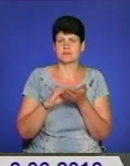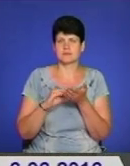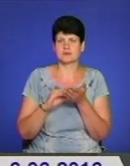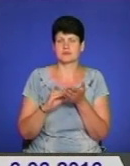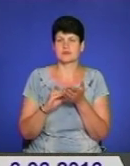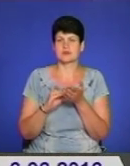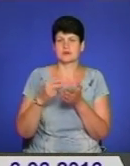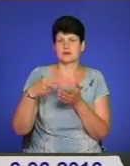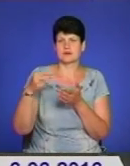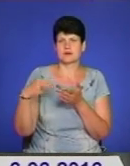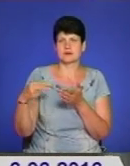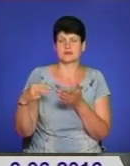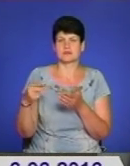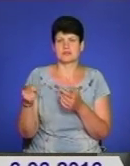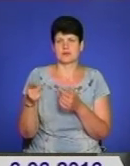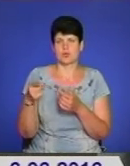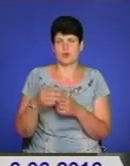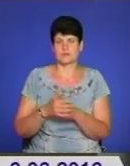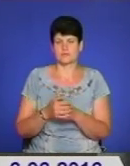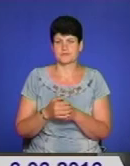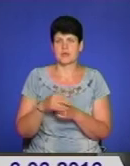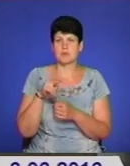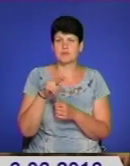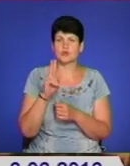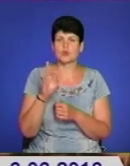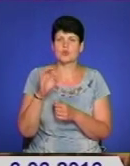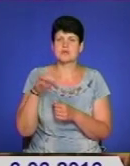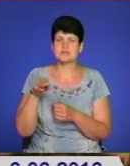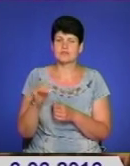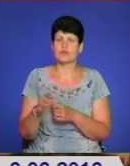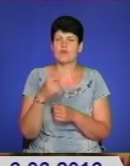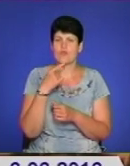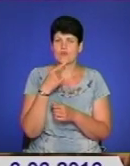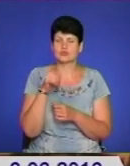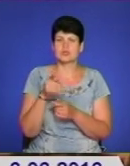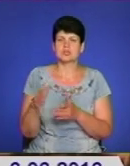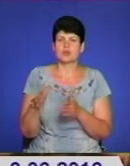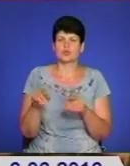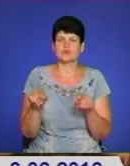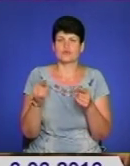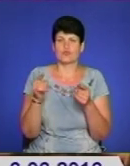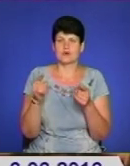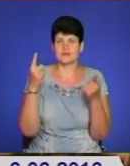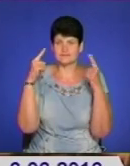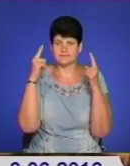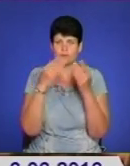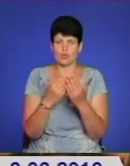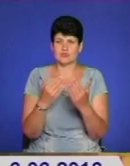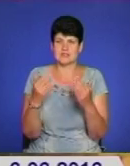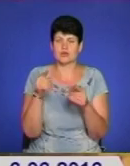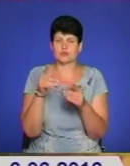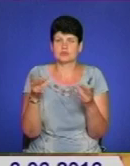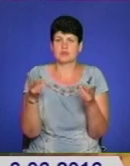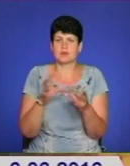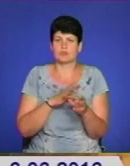відомого тернополянина. Павло Костів зізнається, що на шляху до створення імпровізованого музею йому